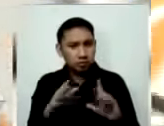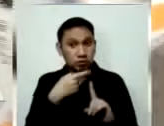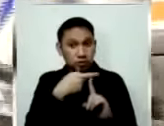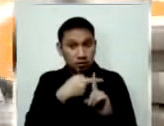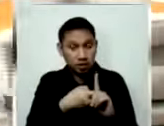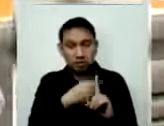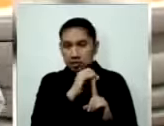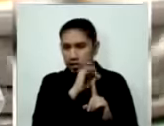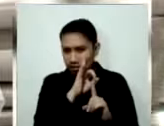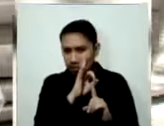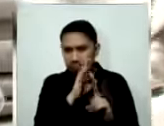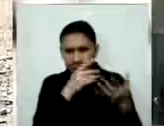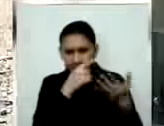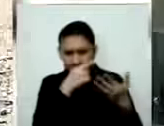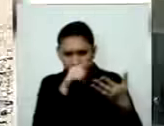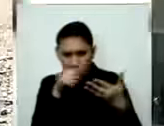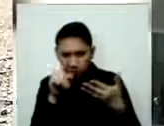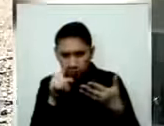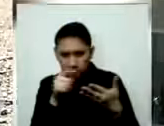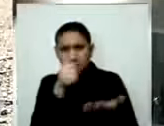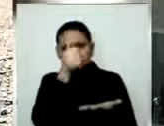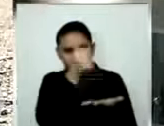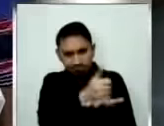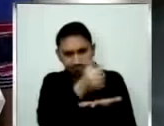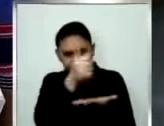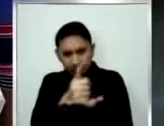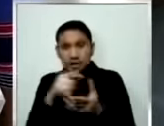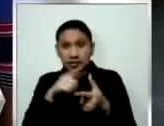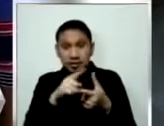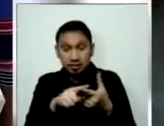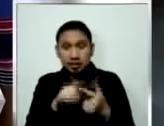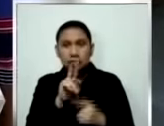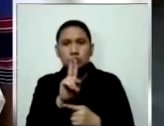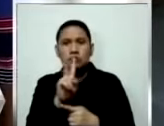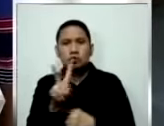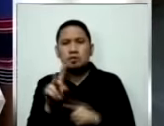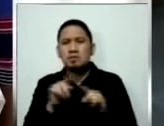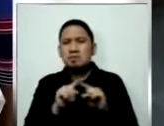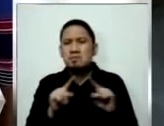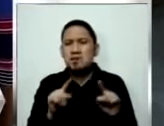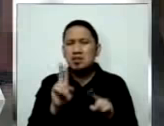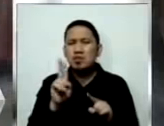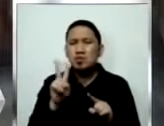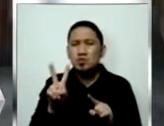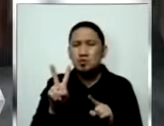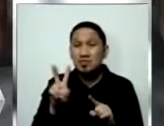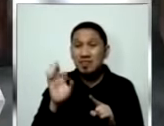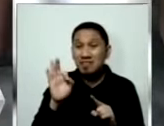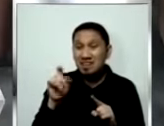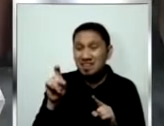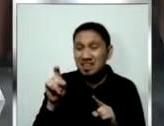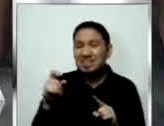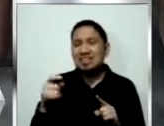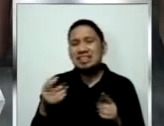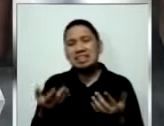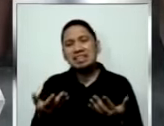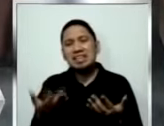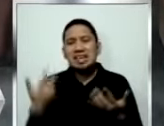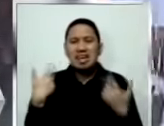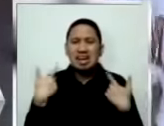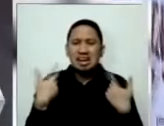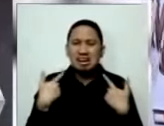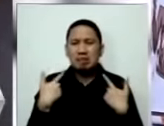na raw ang mga modern jeep, UV Express naman. Pero umaaray na ang mga UV Express operator. Nagpatong-patong na raw ang babayaran